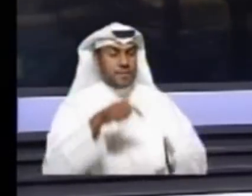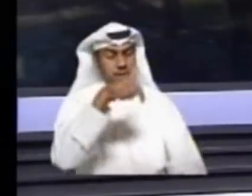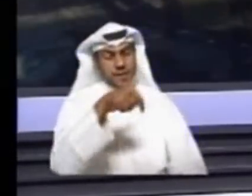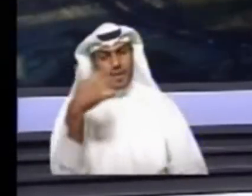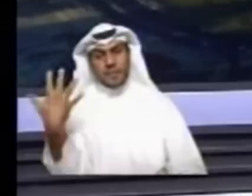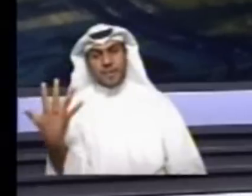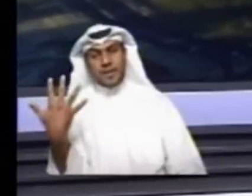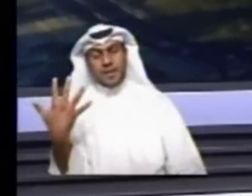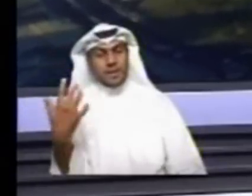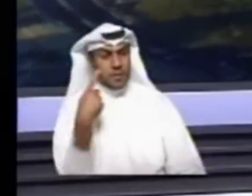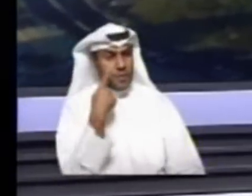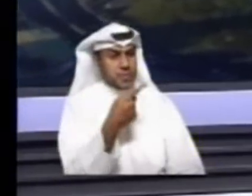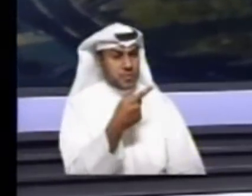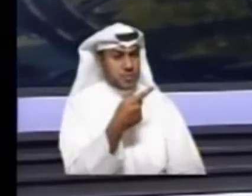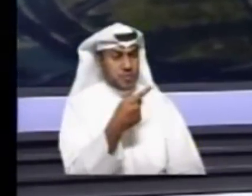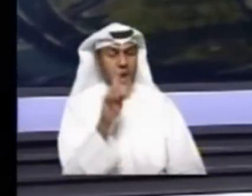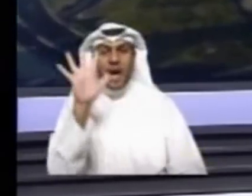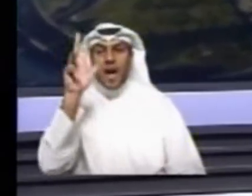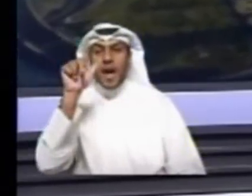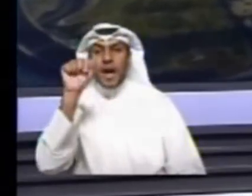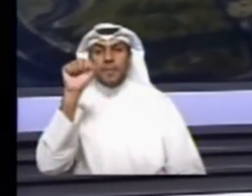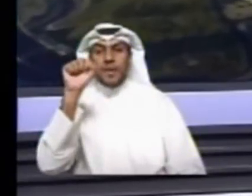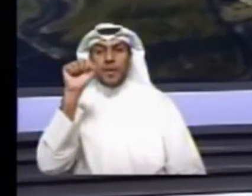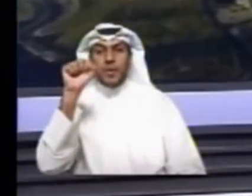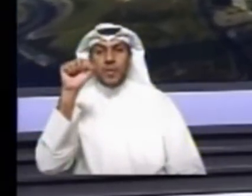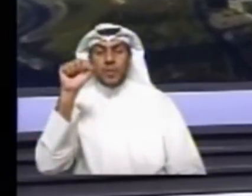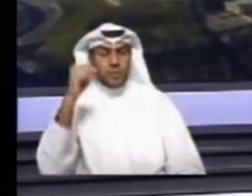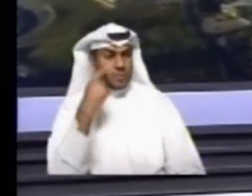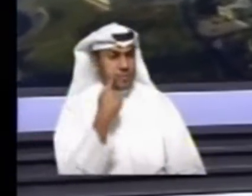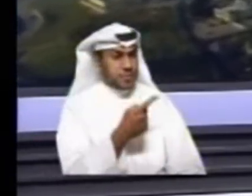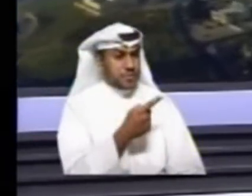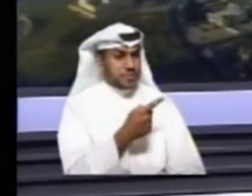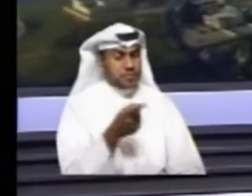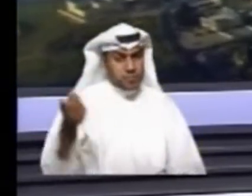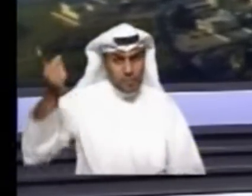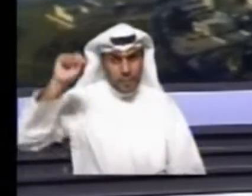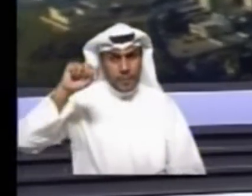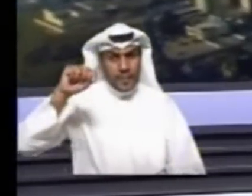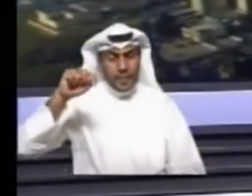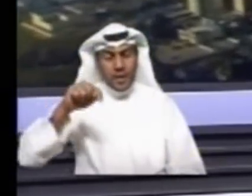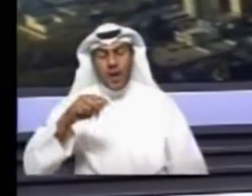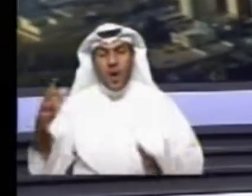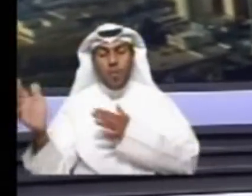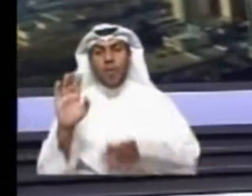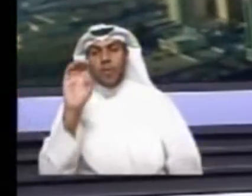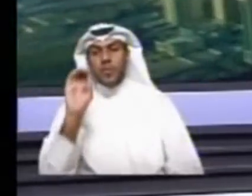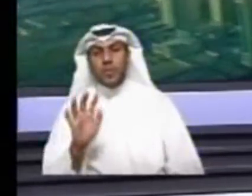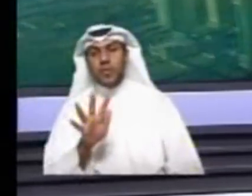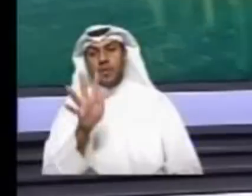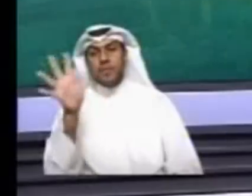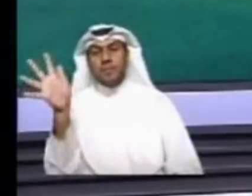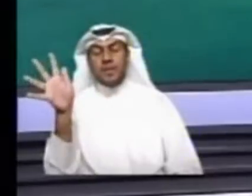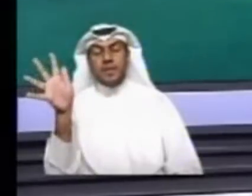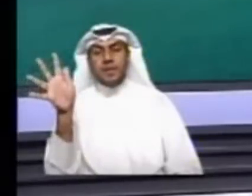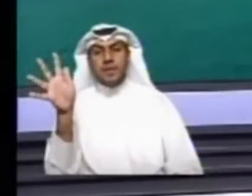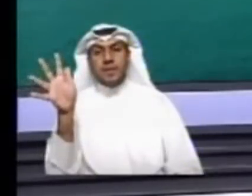دقائق الطقس المتوقع في مدينه الكويت خلال الايام الخمسه المقبله باكر راح يستمر معانا الهواء جنوبي شرقي خفيف الى معتدل